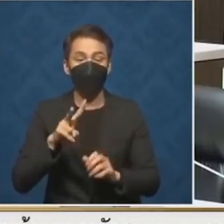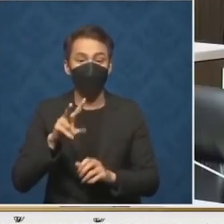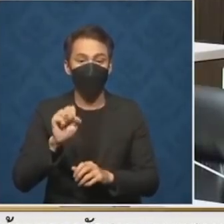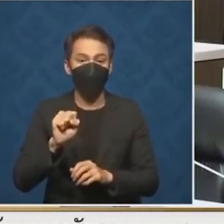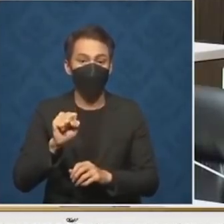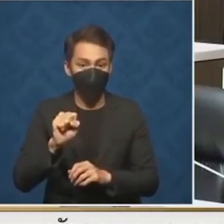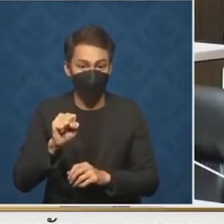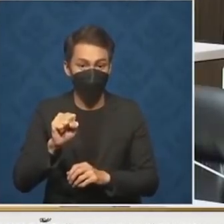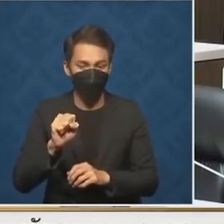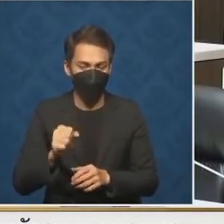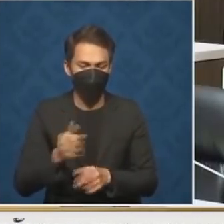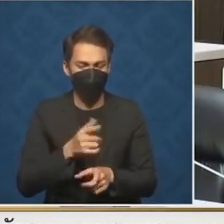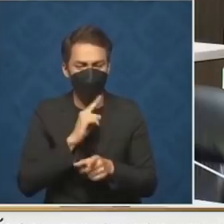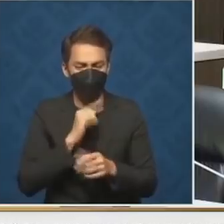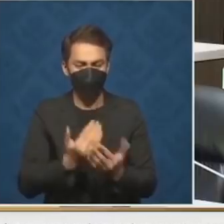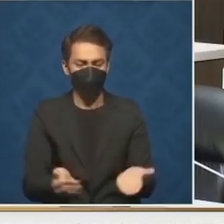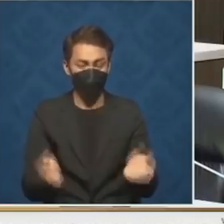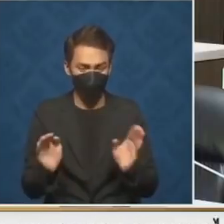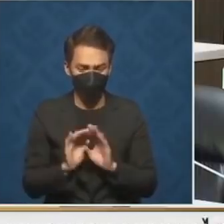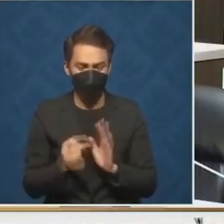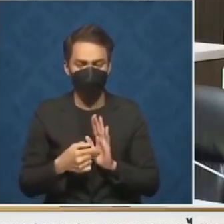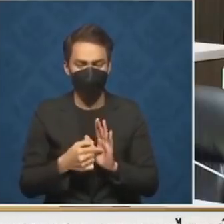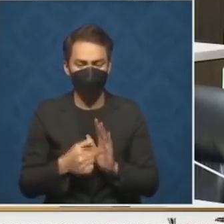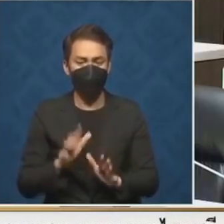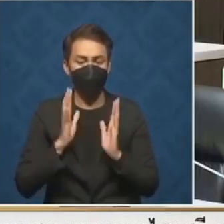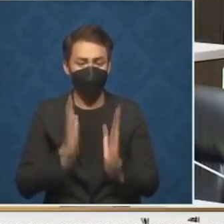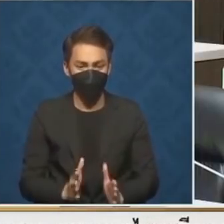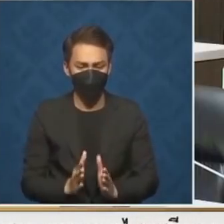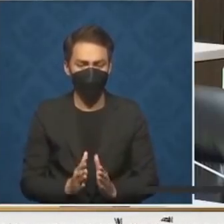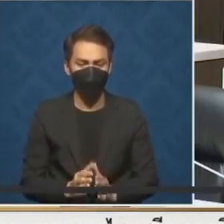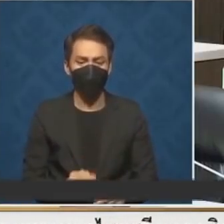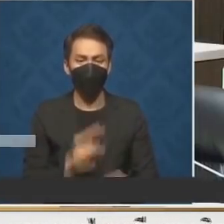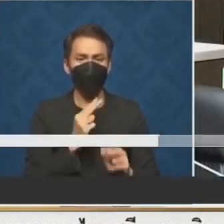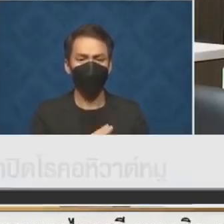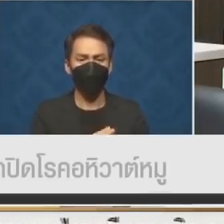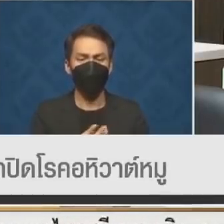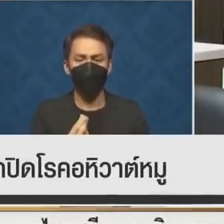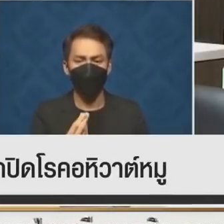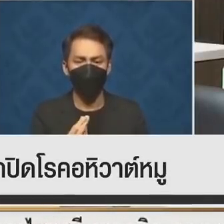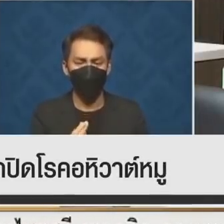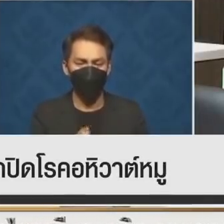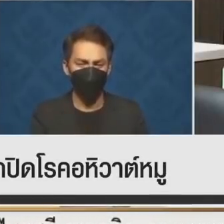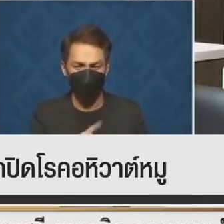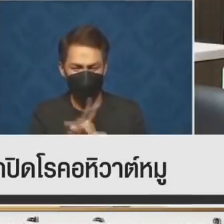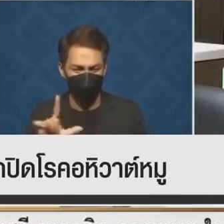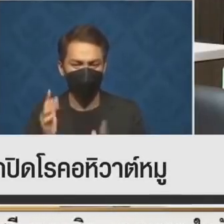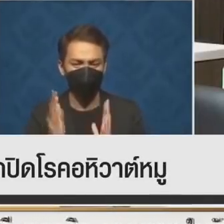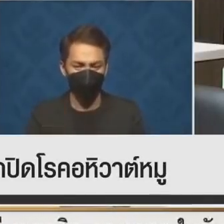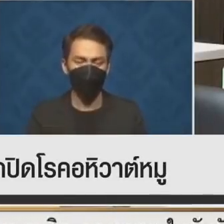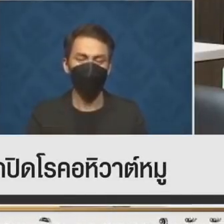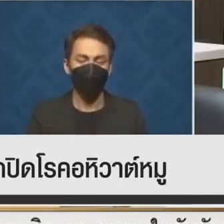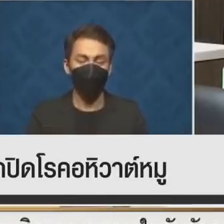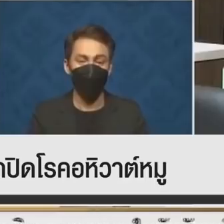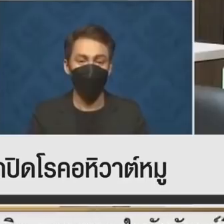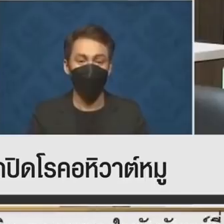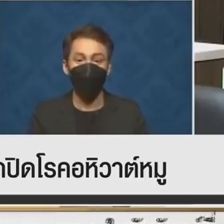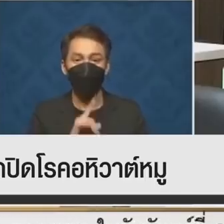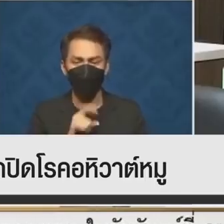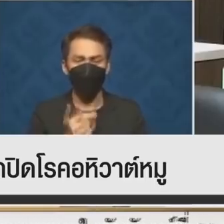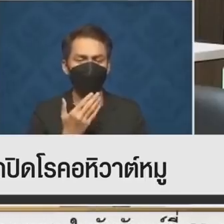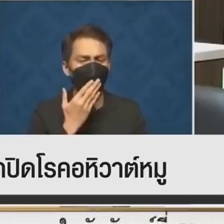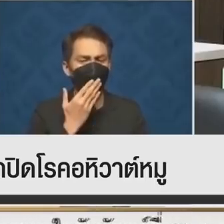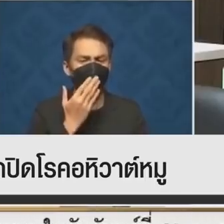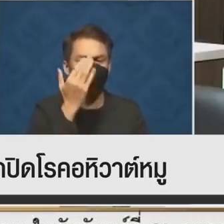เล็กครอบครัวนึงมี5คนคนตกงานไปล้านเพราะความปกปิดนี่แหละครับทำไมท่านต้องป